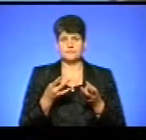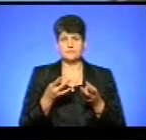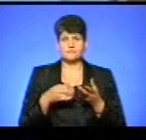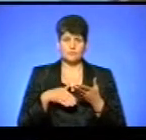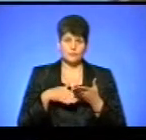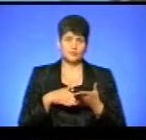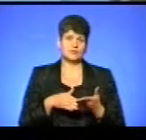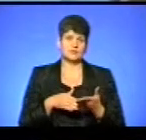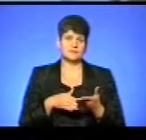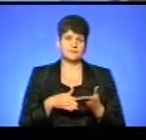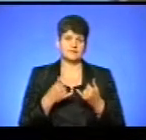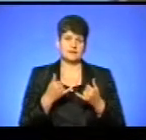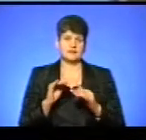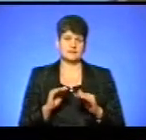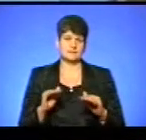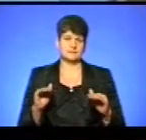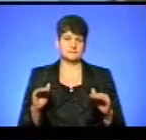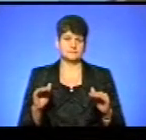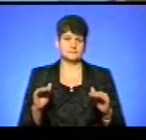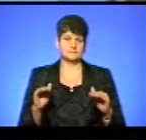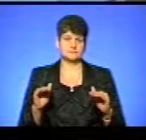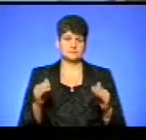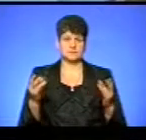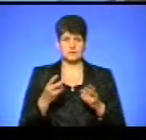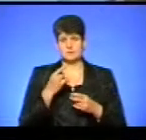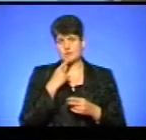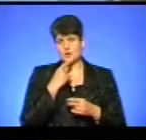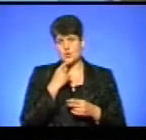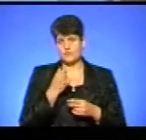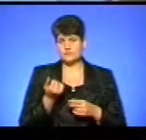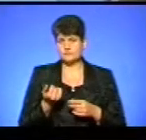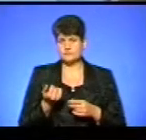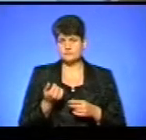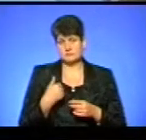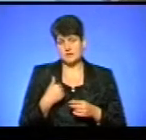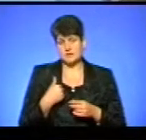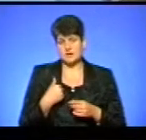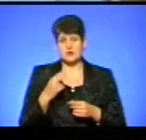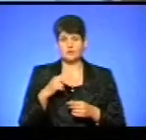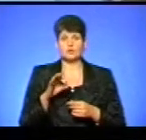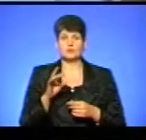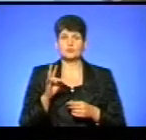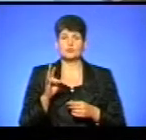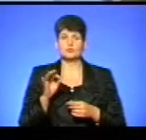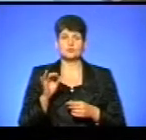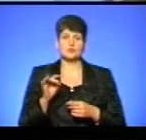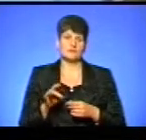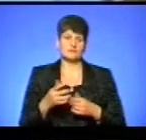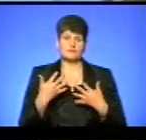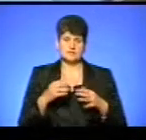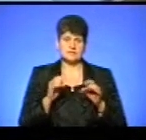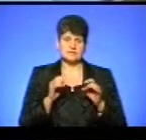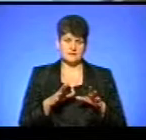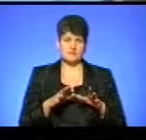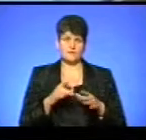допомогти для дитини, потрібна кров. Я як донор вже здавав кров,